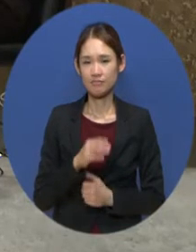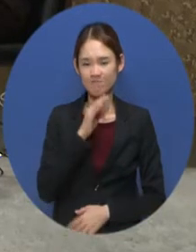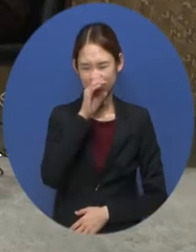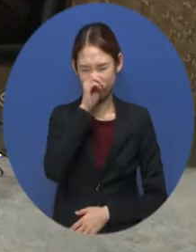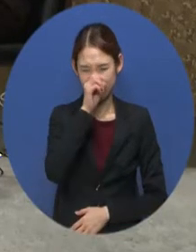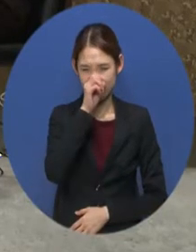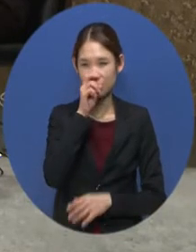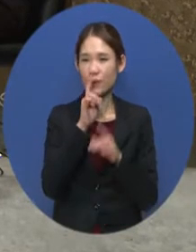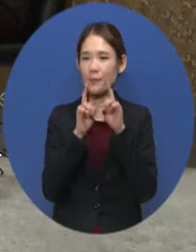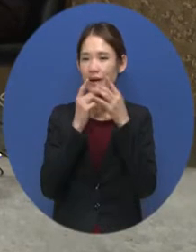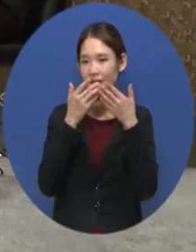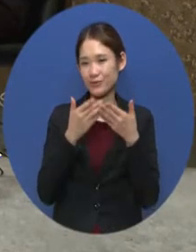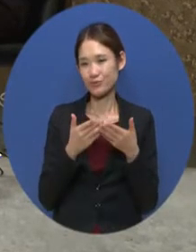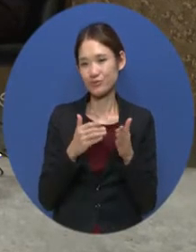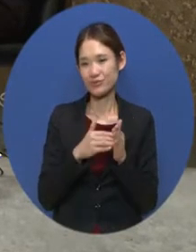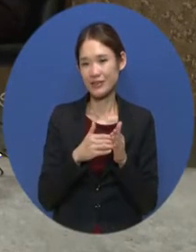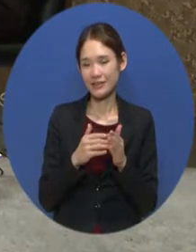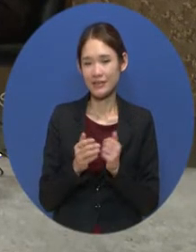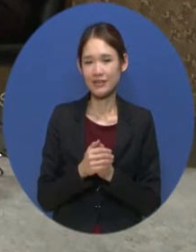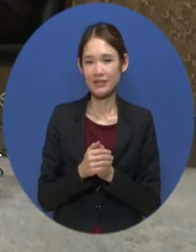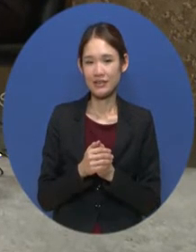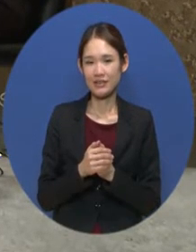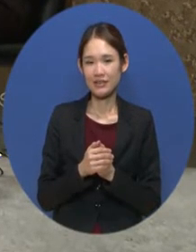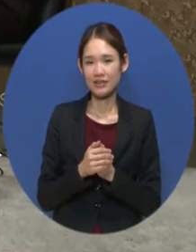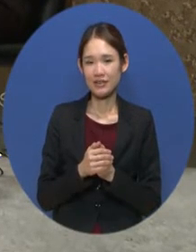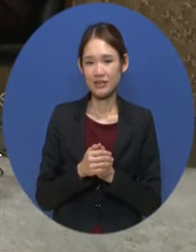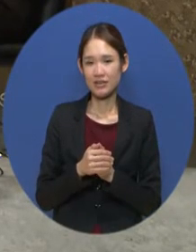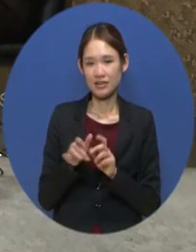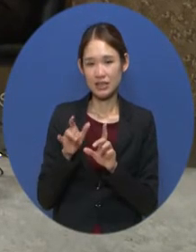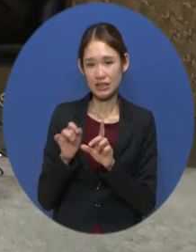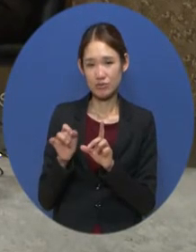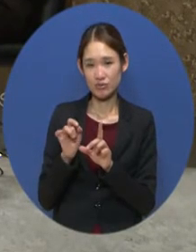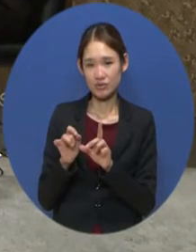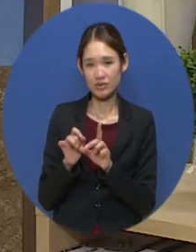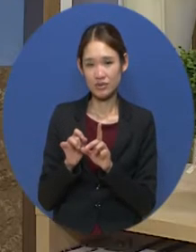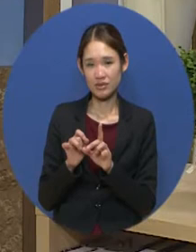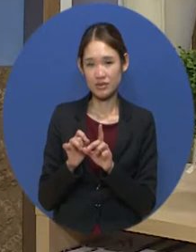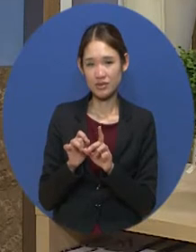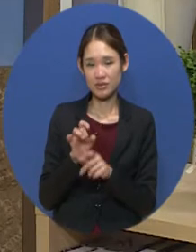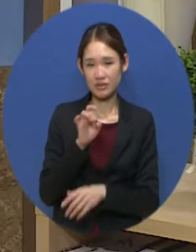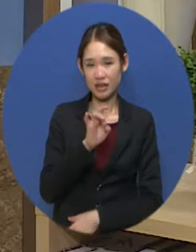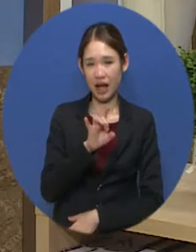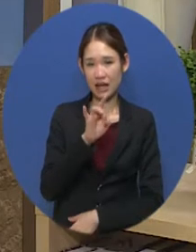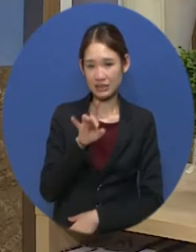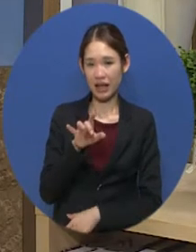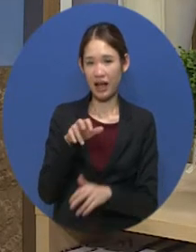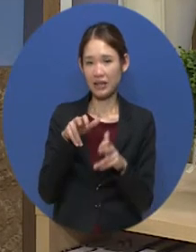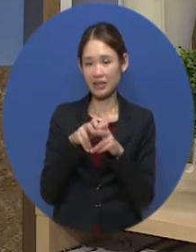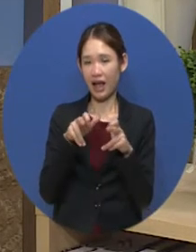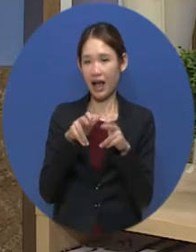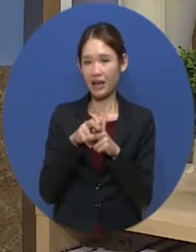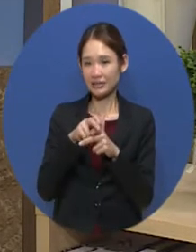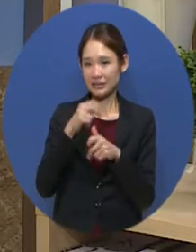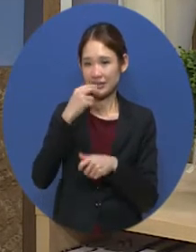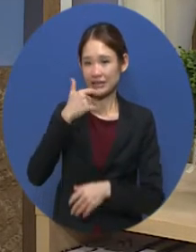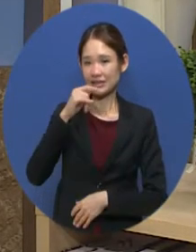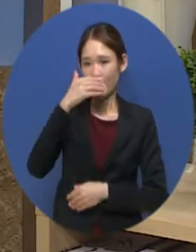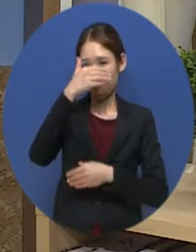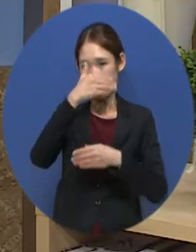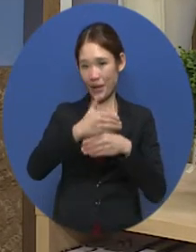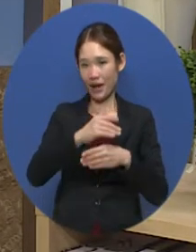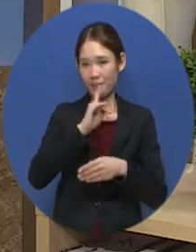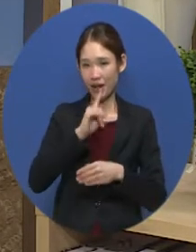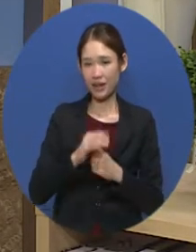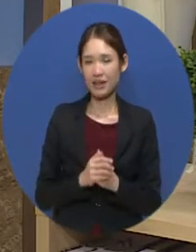말씀을 해주셨는데요. 그래서 이제 일각에서는 가짜 장애 등급제 폐지다 이렇게 네. 또 말씀하시는